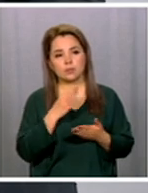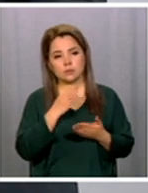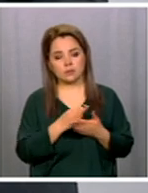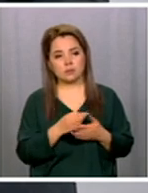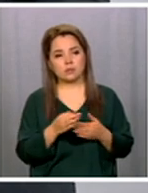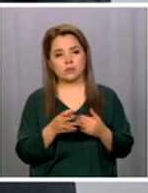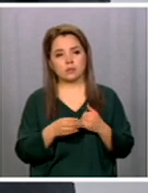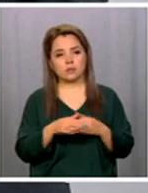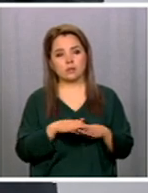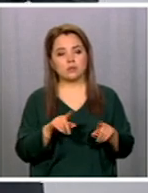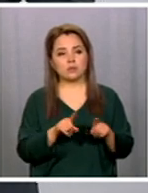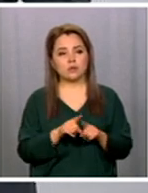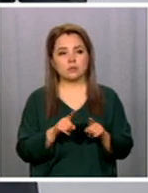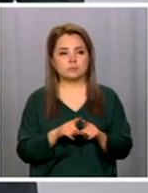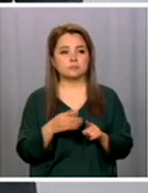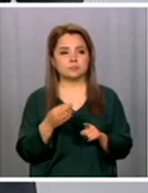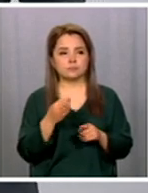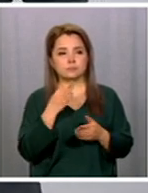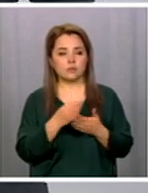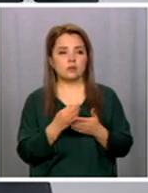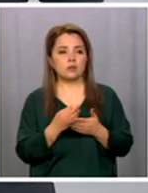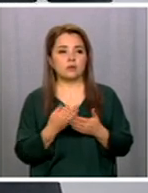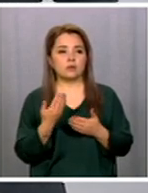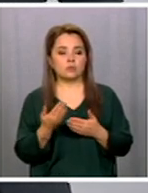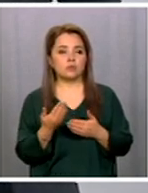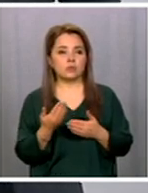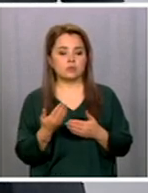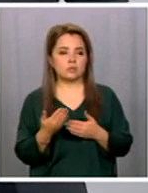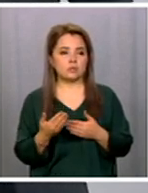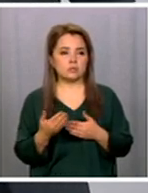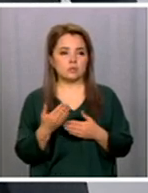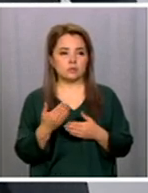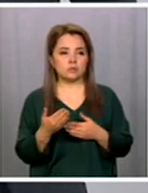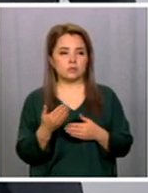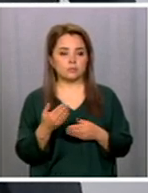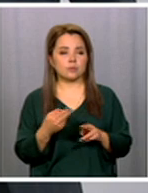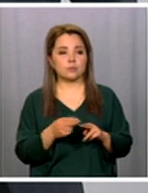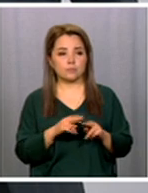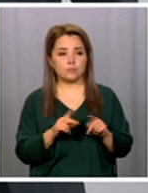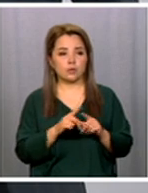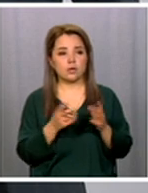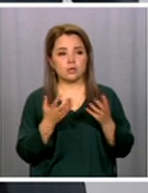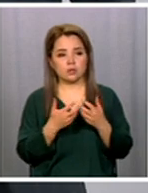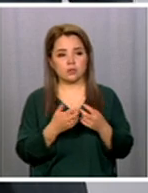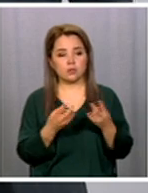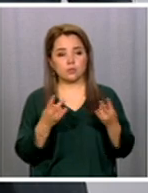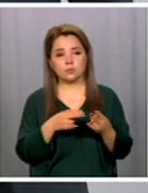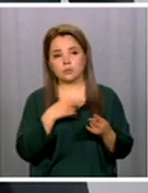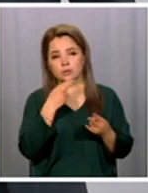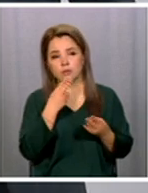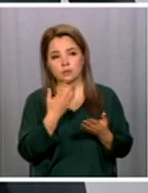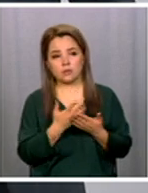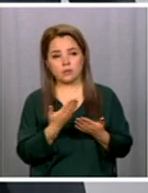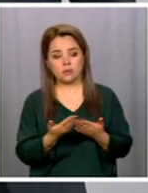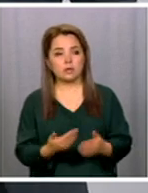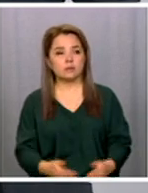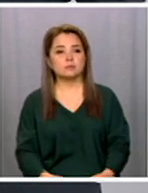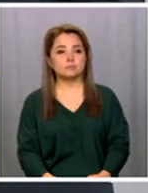ағаш түбімен салыстырғандағы потенциалдық энергиясын есептеуіміз қажет. Олай болатын болса,